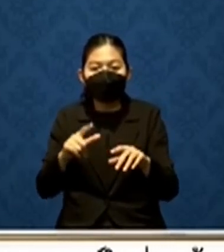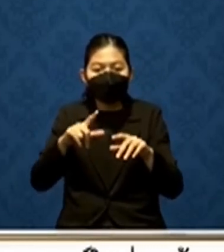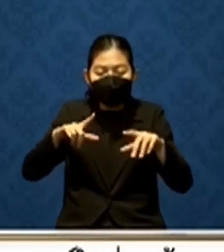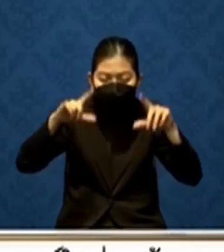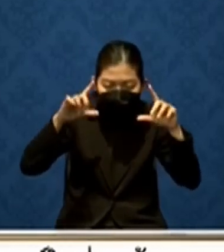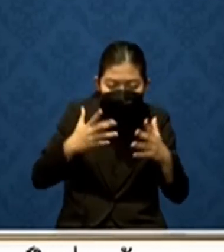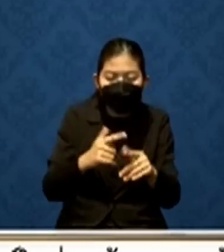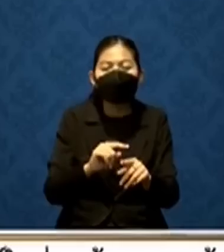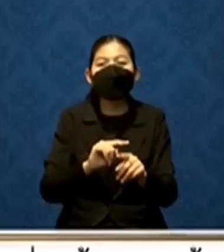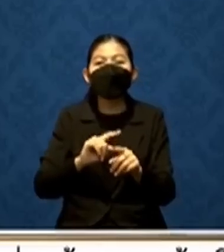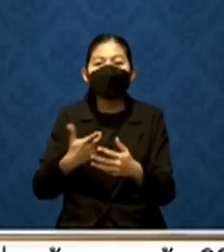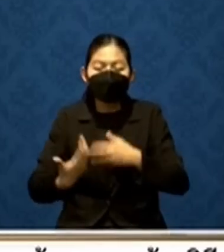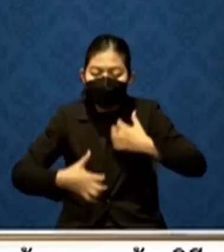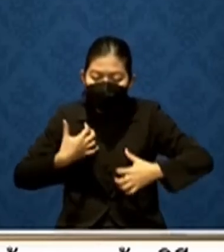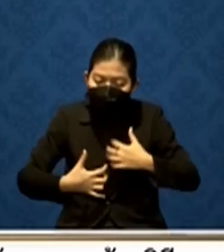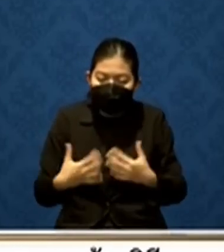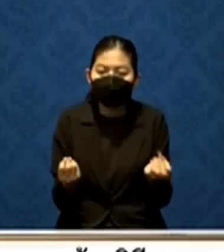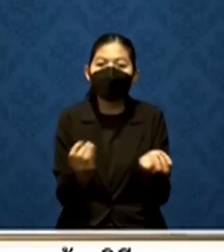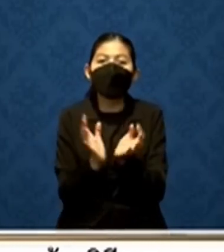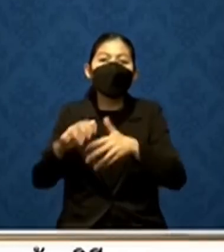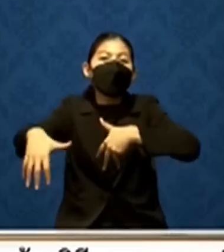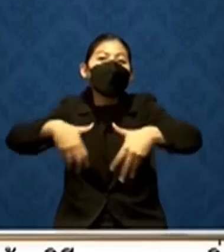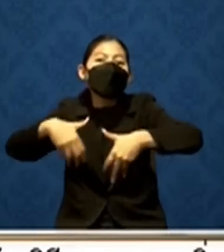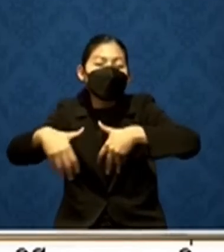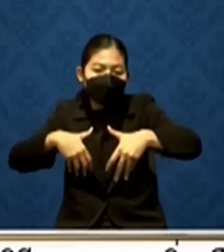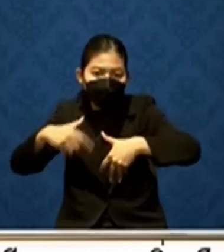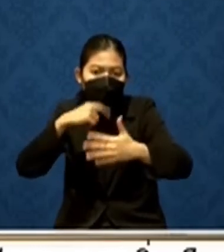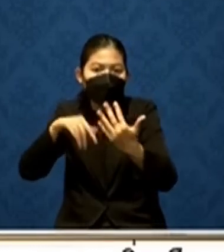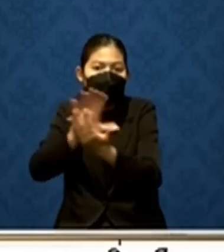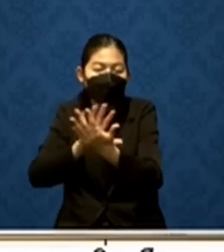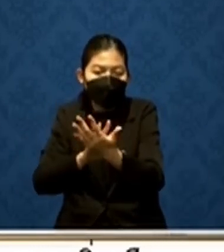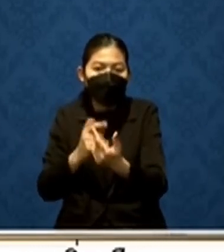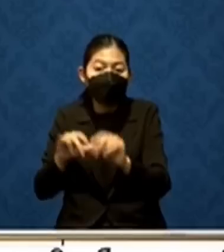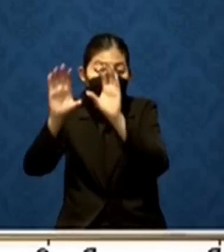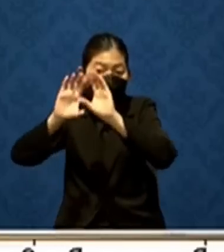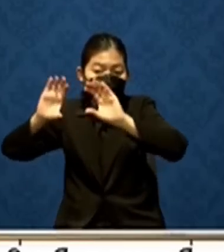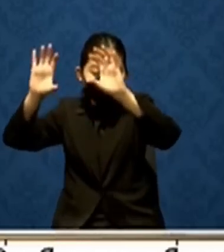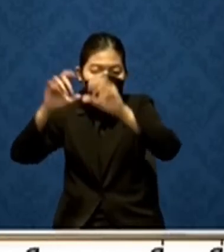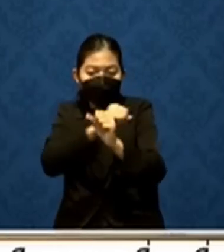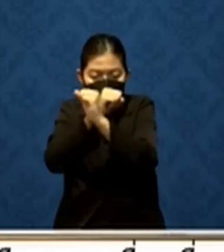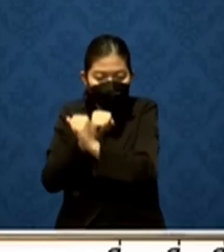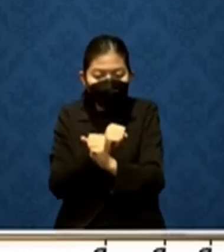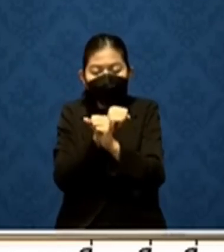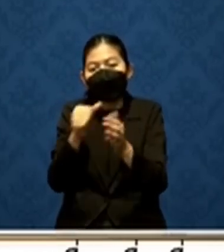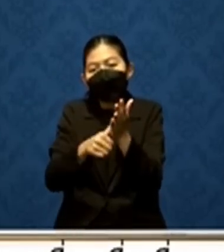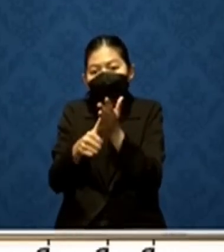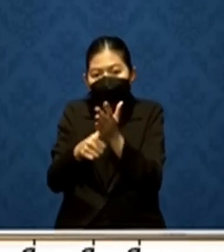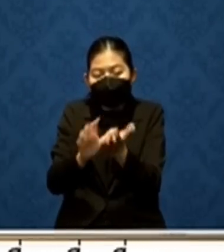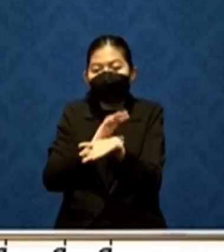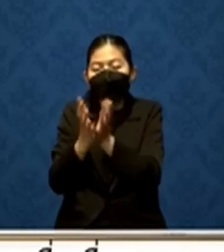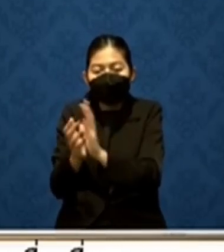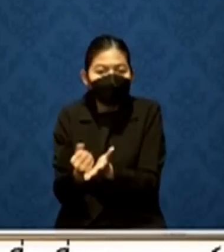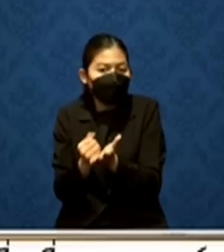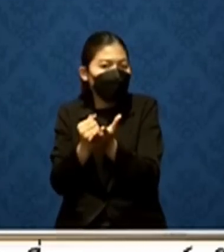และความเดือดร้อนให้กับพี่น้องประชาชนโดยที่ภาครัฐไม่สามารถป้องกันและแก้ไขปัญหาดังกล่าวได้